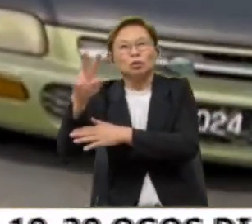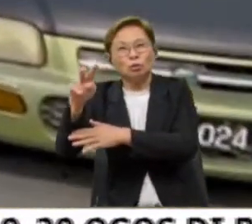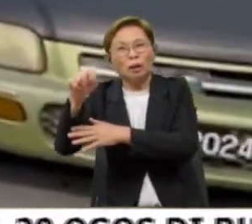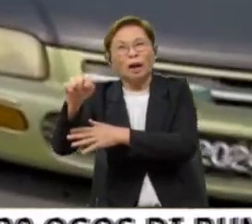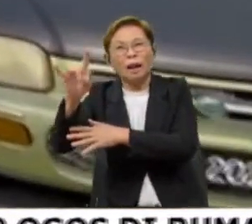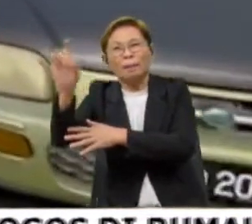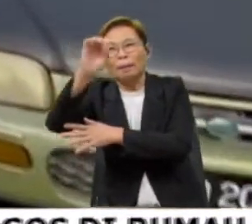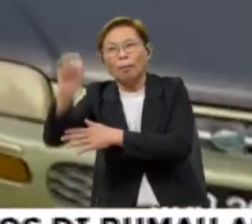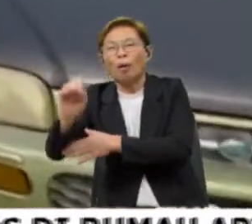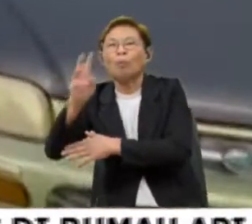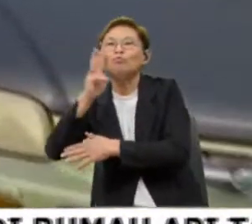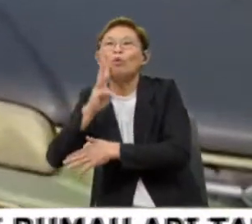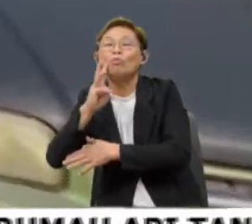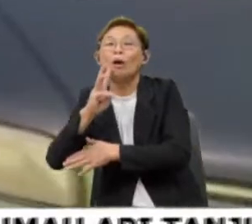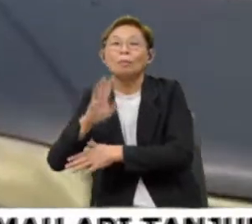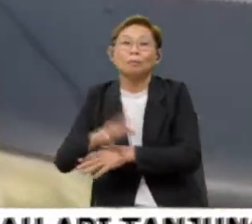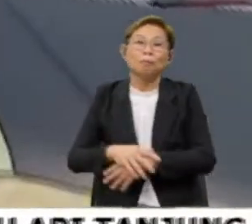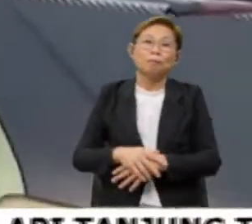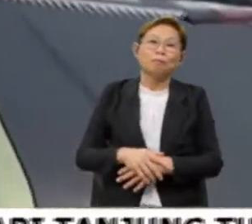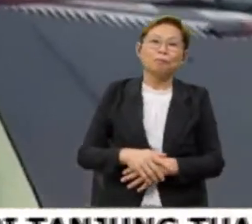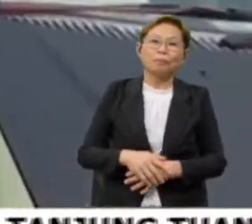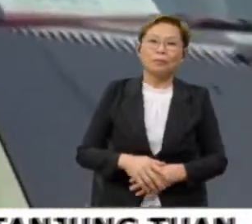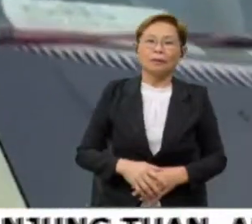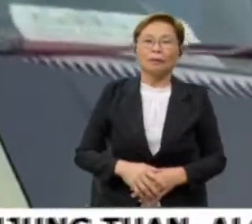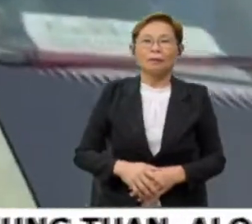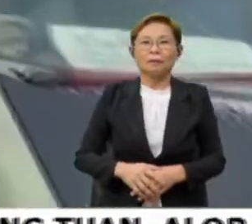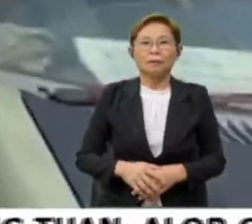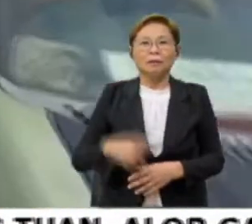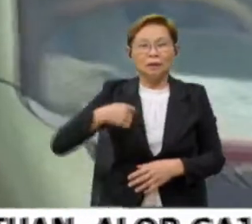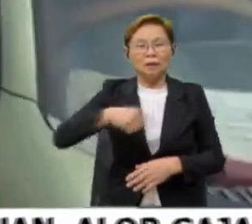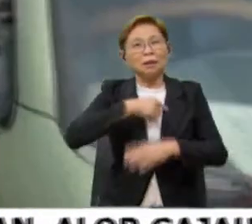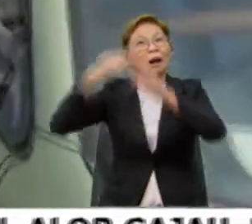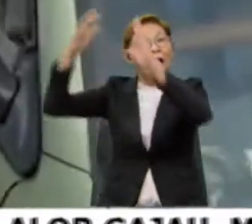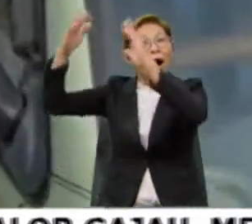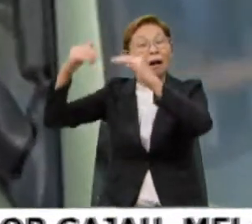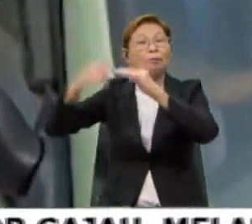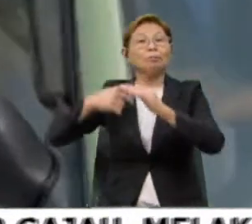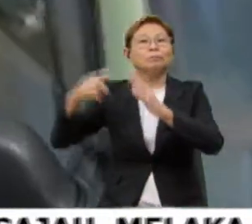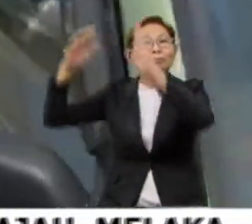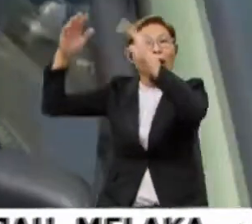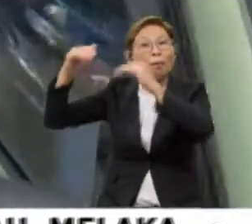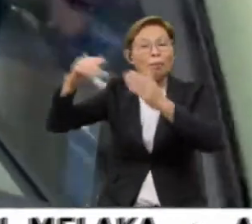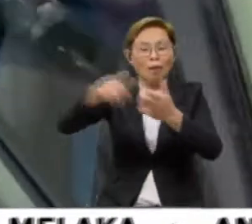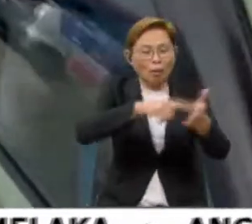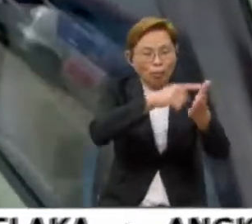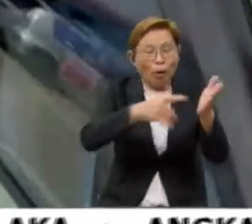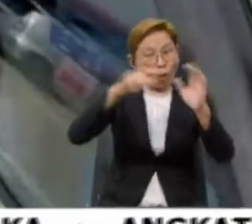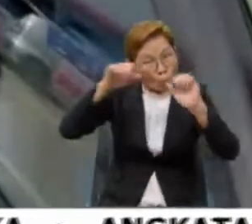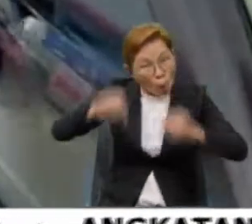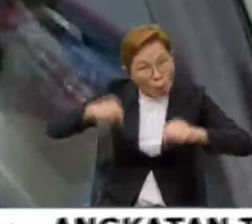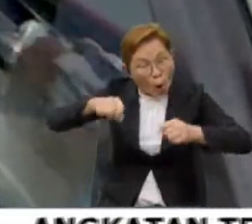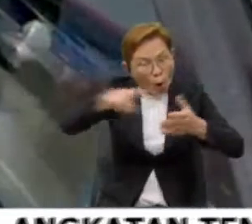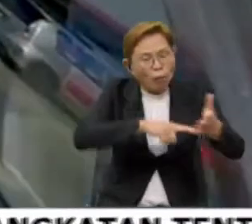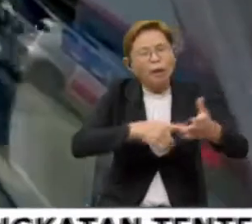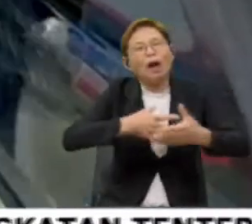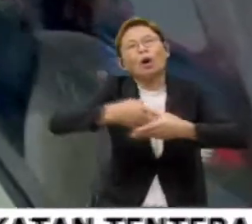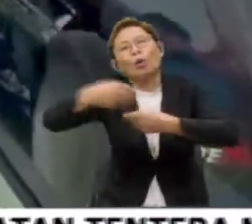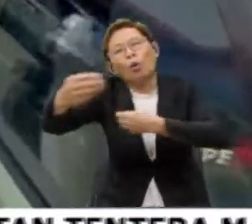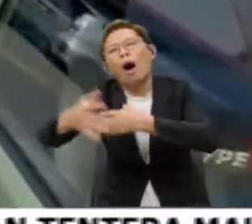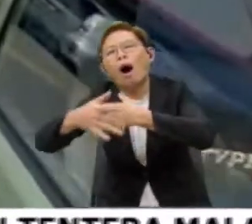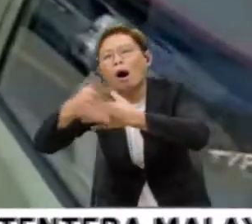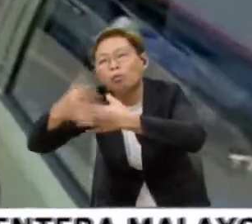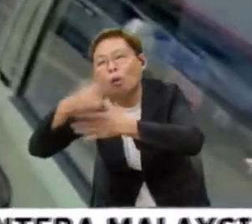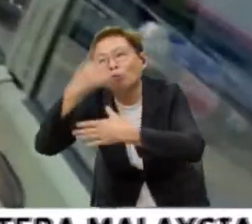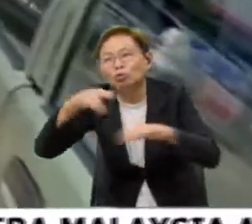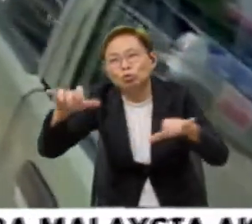50.78% pengundi wanita. Dan kita mengharapkan pengundi-pengundi yang layak mengundi hari ini untuk keluar awal melaksanakan